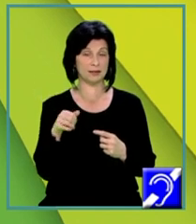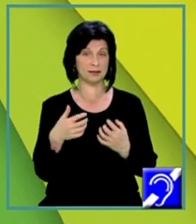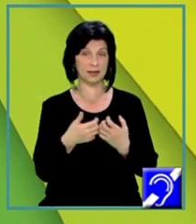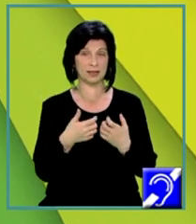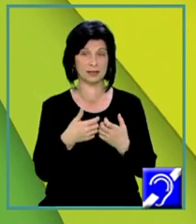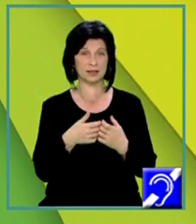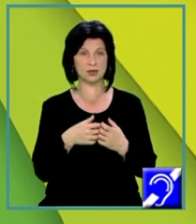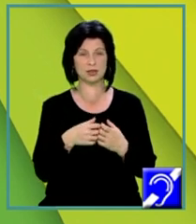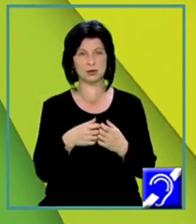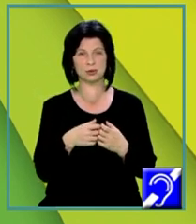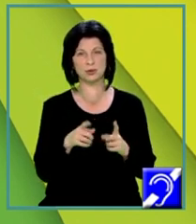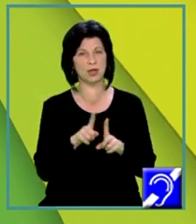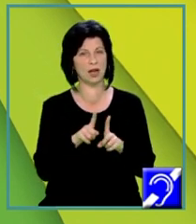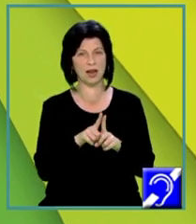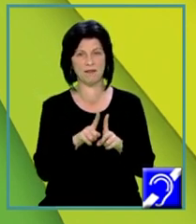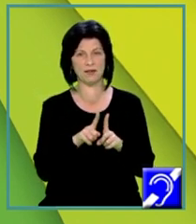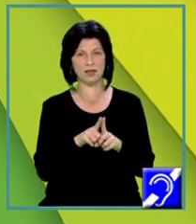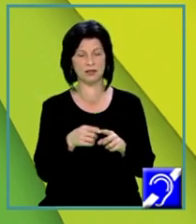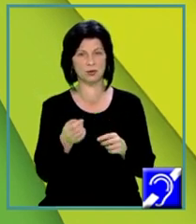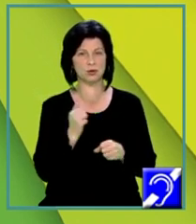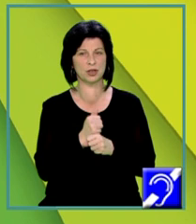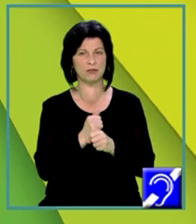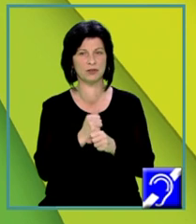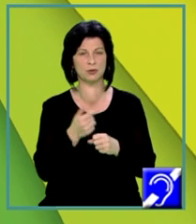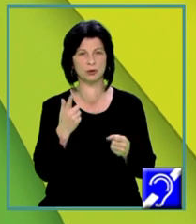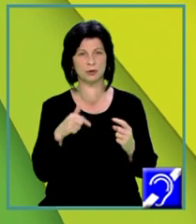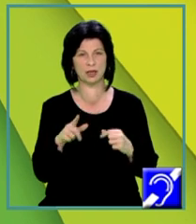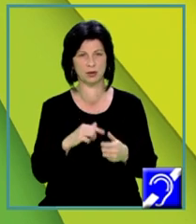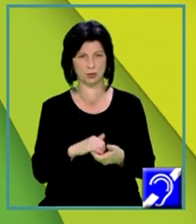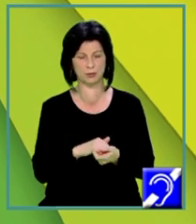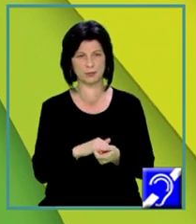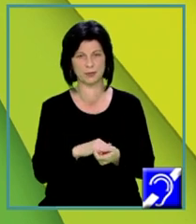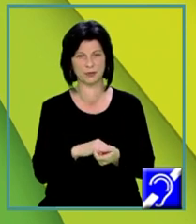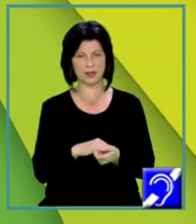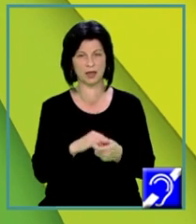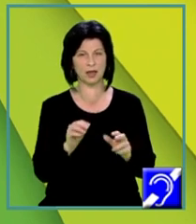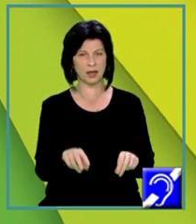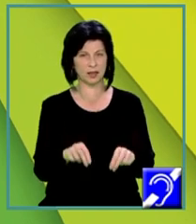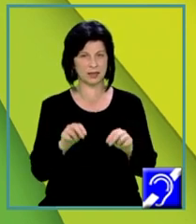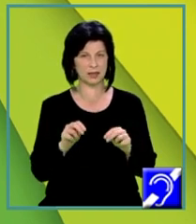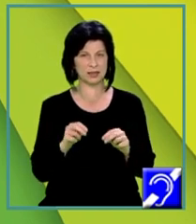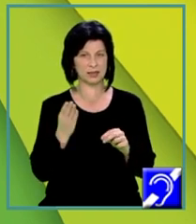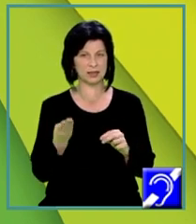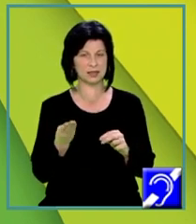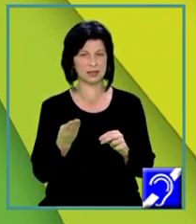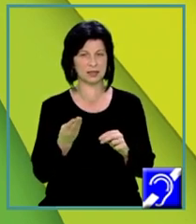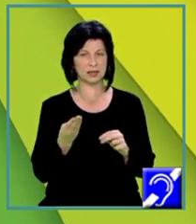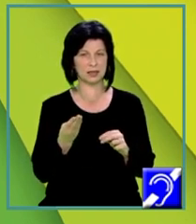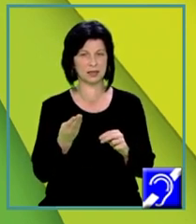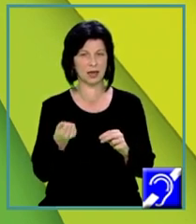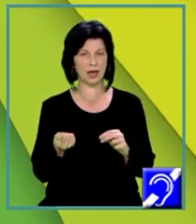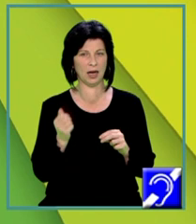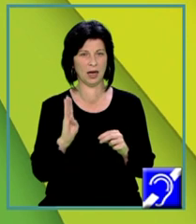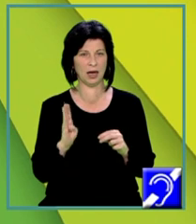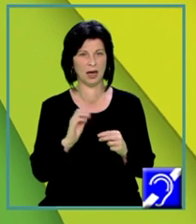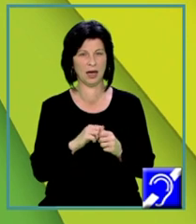compoziție Arătați că elementul neutru este 4 Găsiți ab ca funcția de forma f de x egal cu x plus b